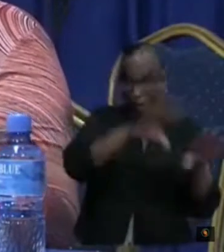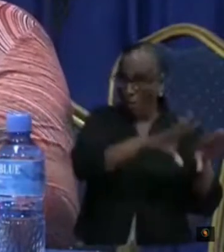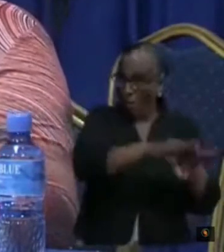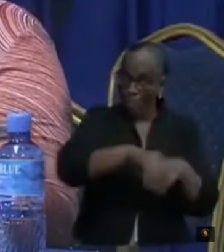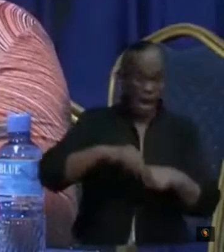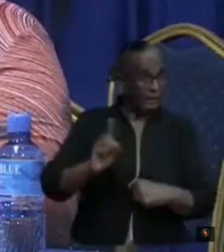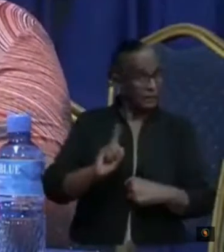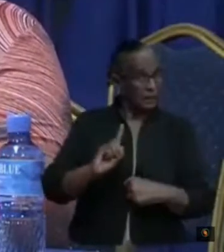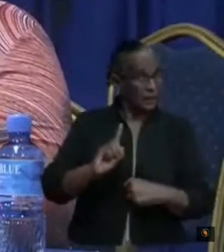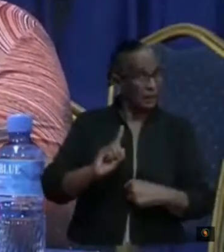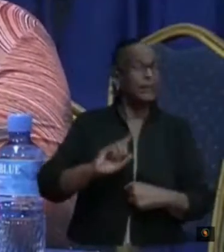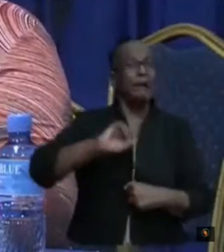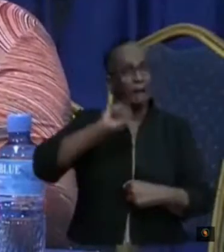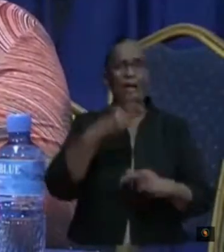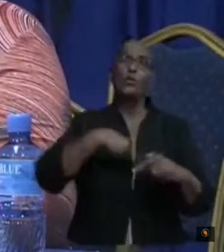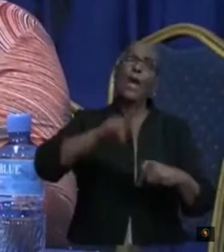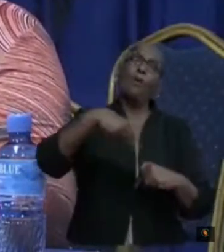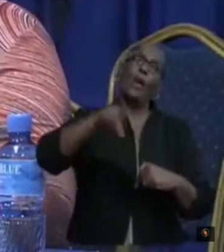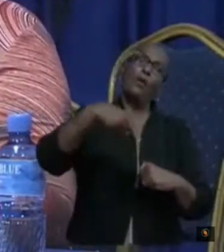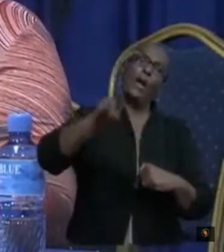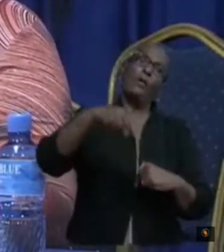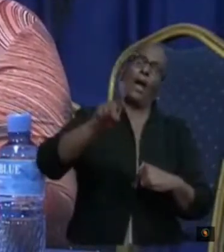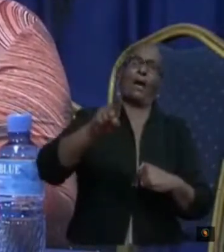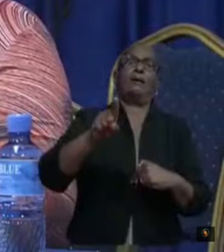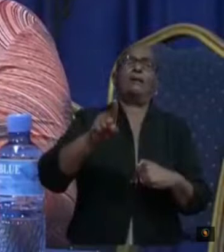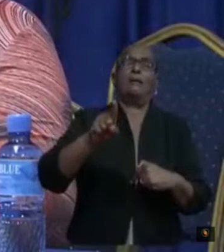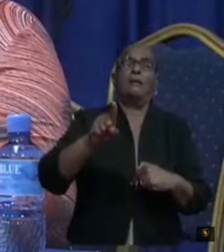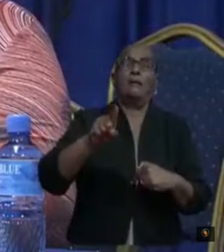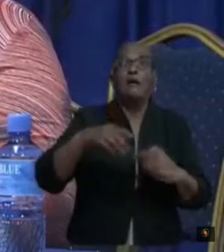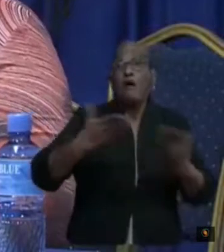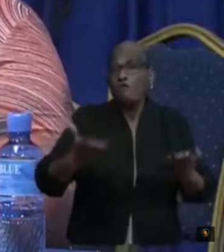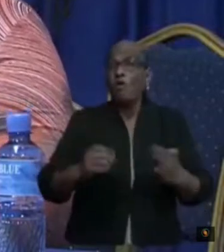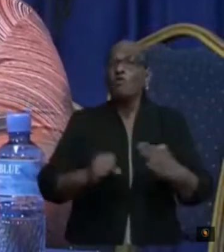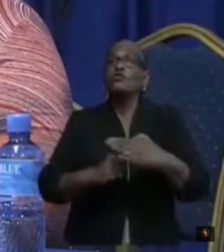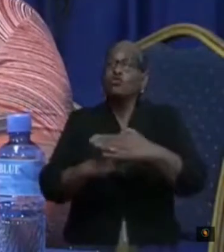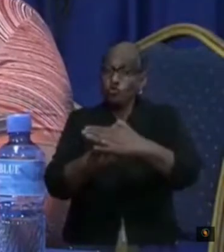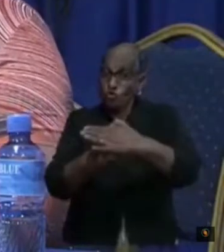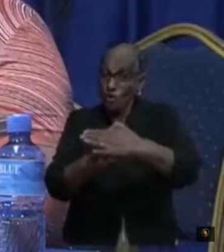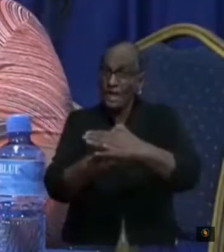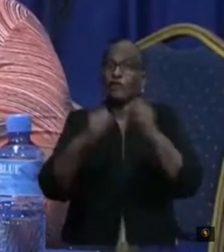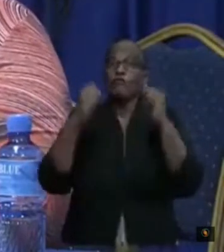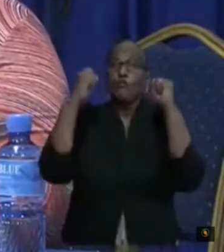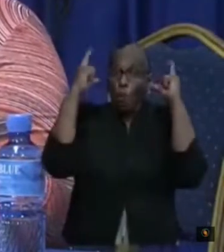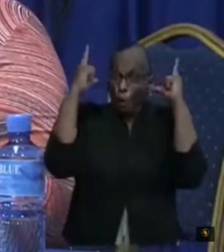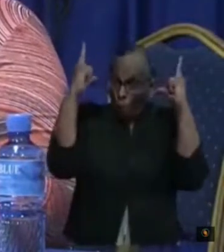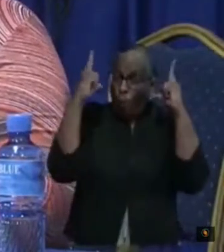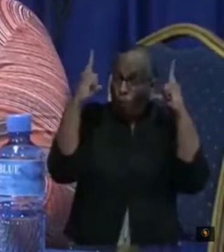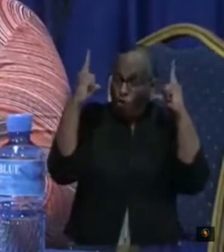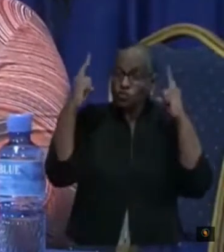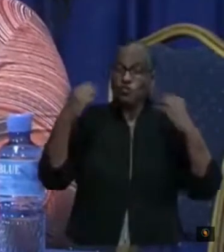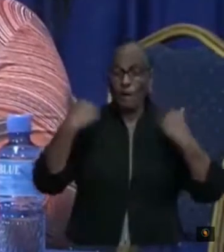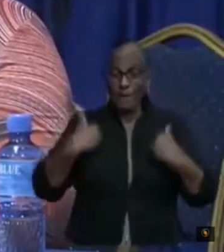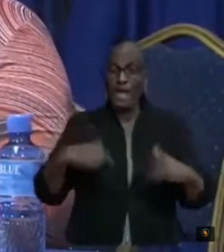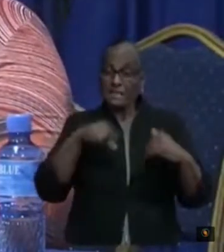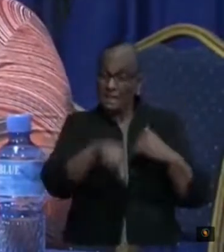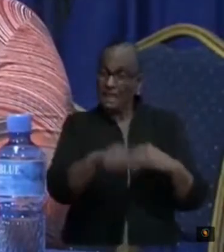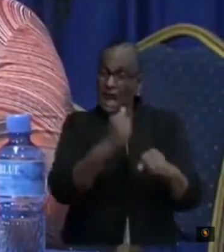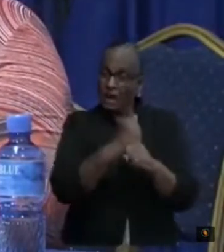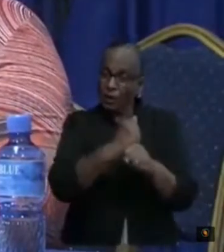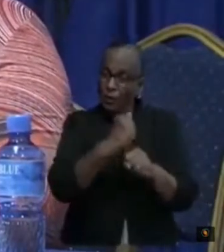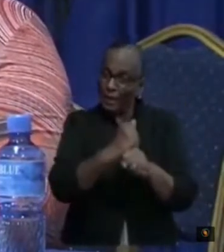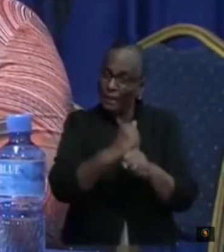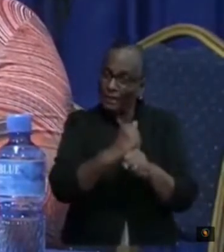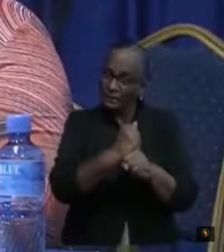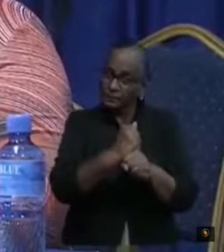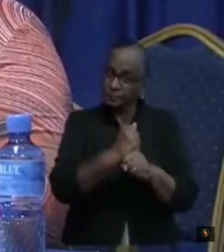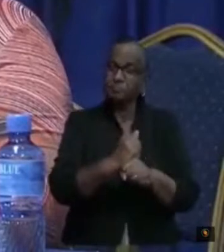het gebouw te verlaten. Voor het stimuleren van de awareness van de medewerkers en bezoekers wordt het aanbrengen